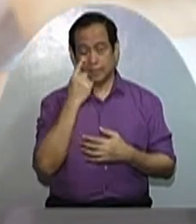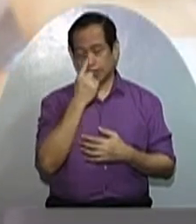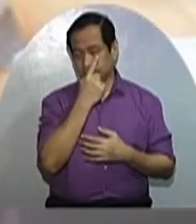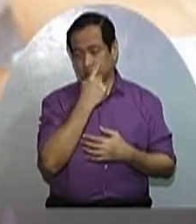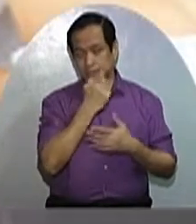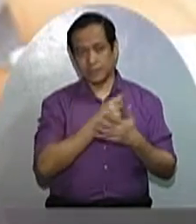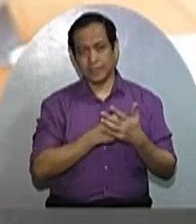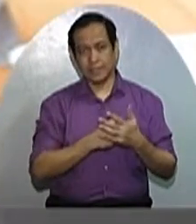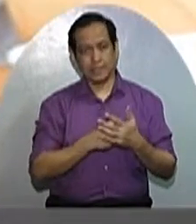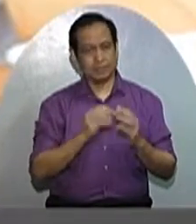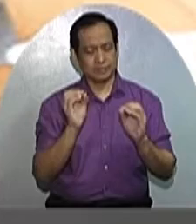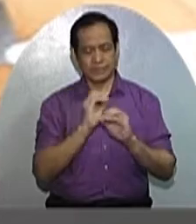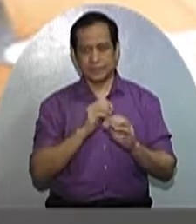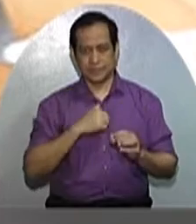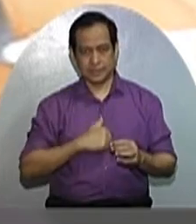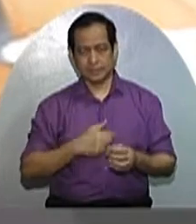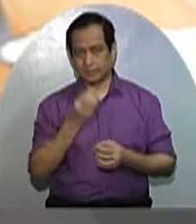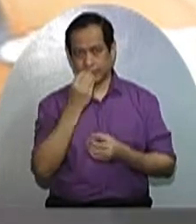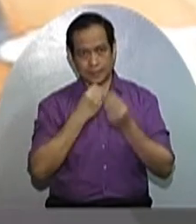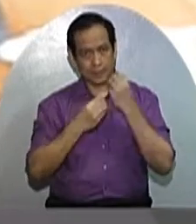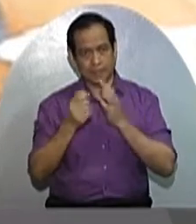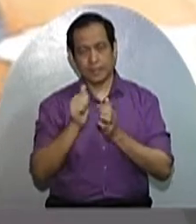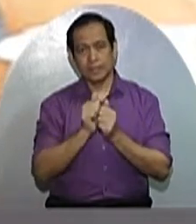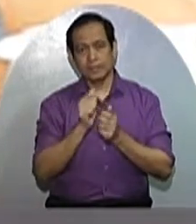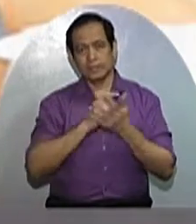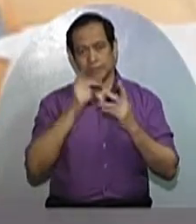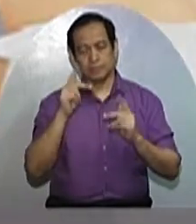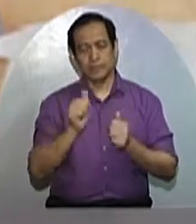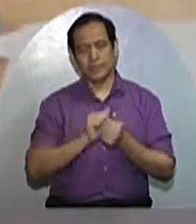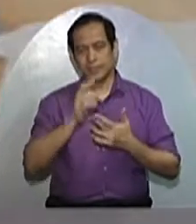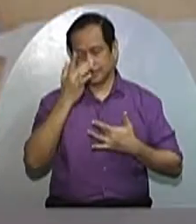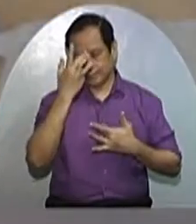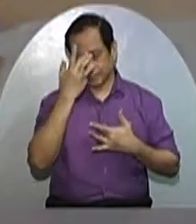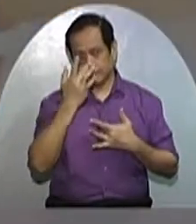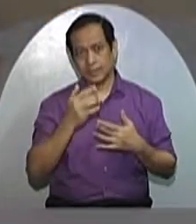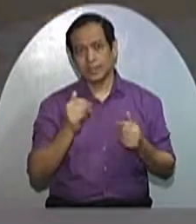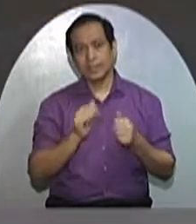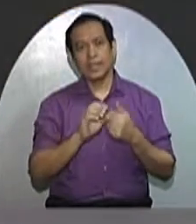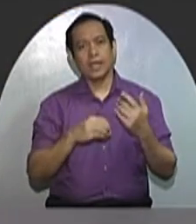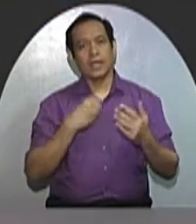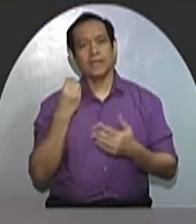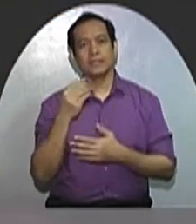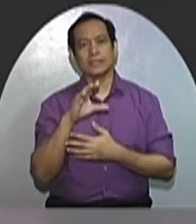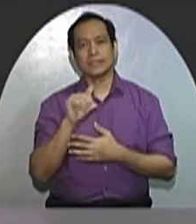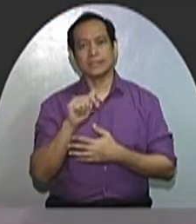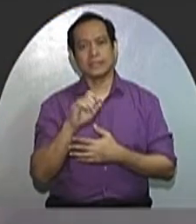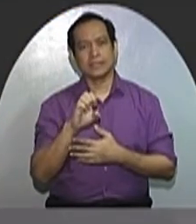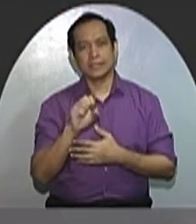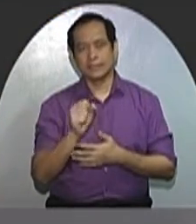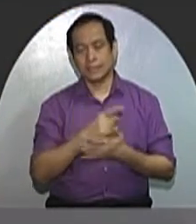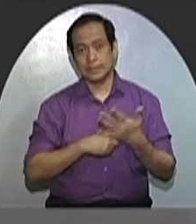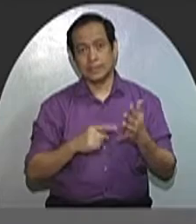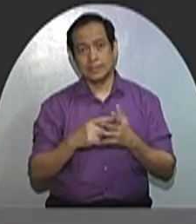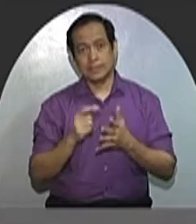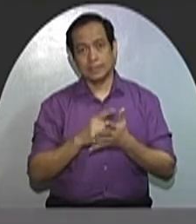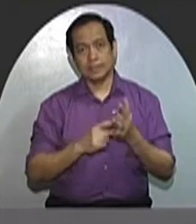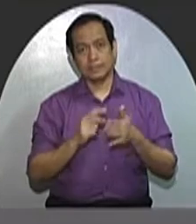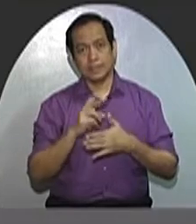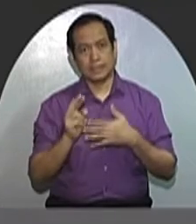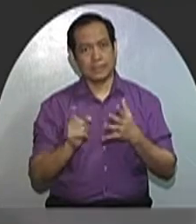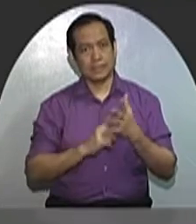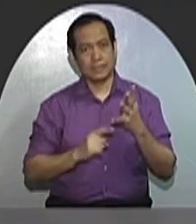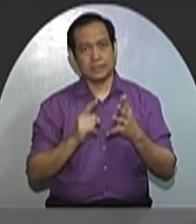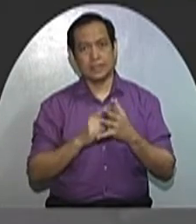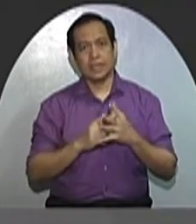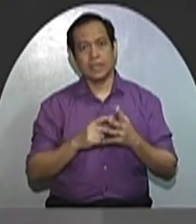at kawalan ng gana sa pagkain ng taong may ganitong karamdaman. Sa ibang kaso, ay maari rin itong maging